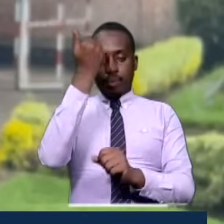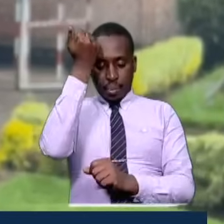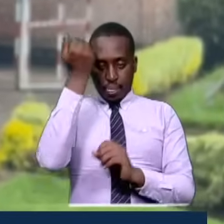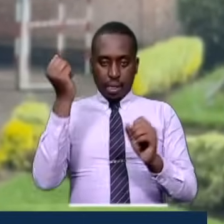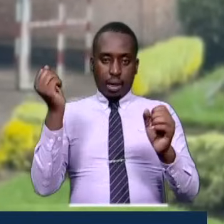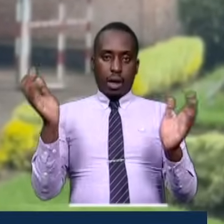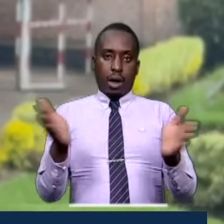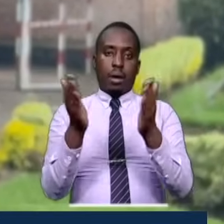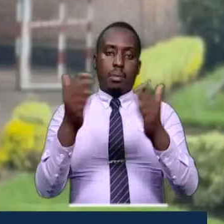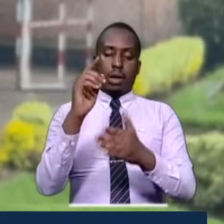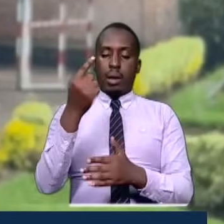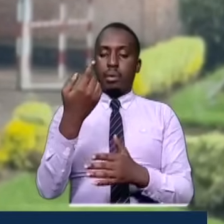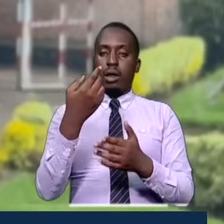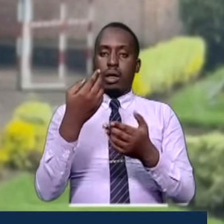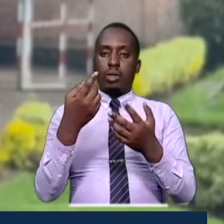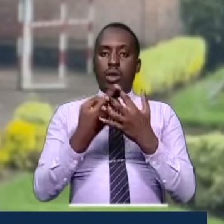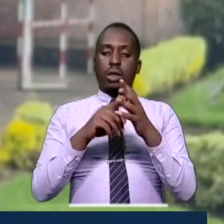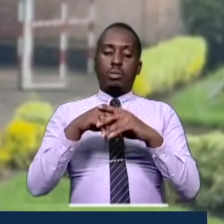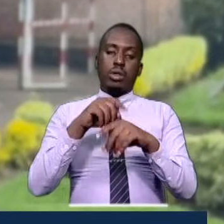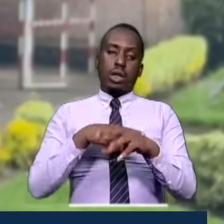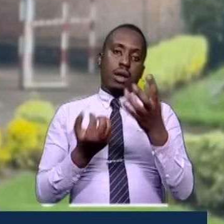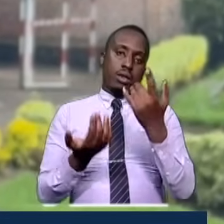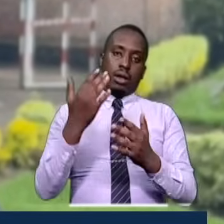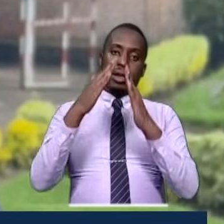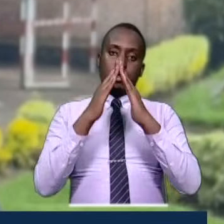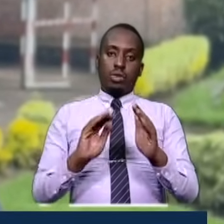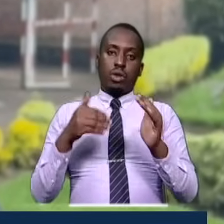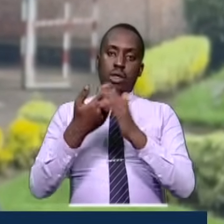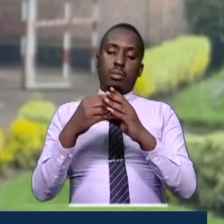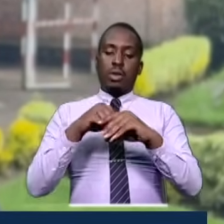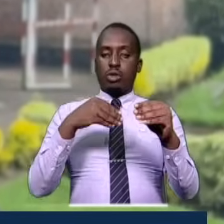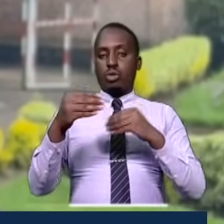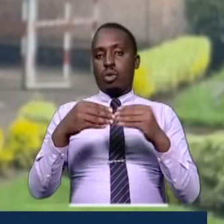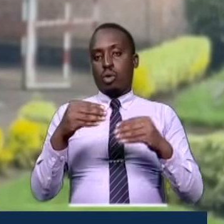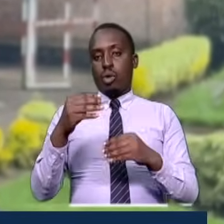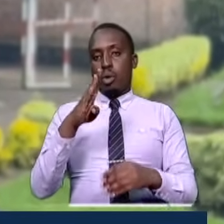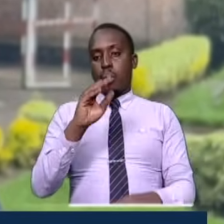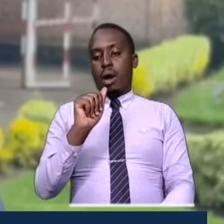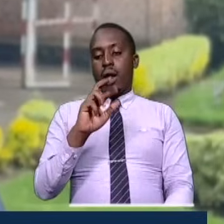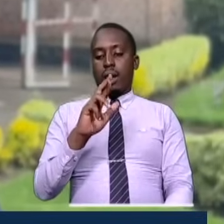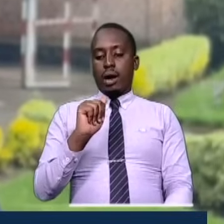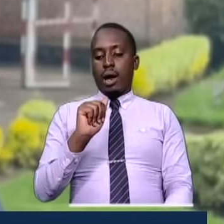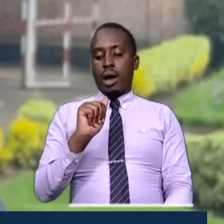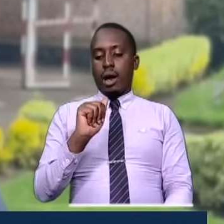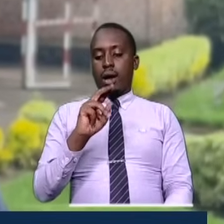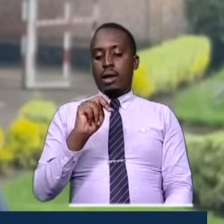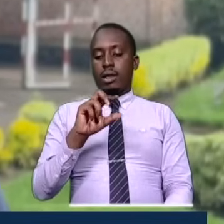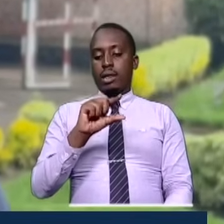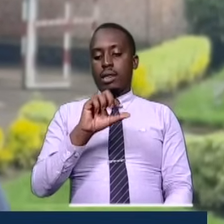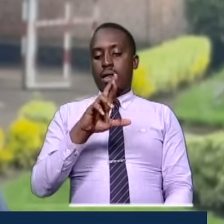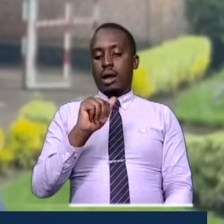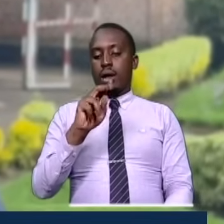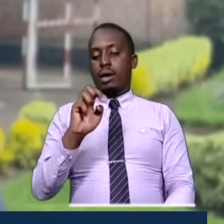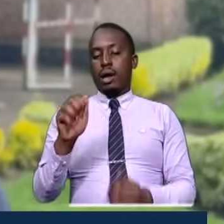mbere twayitangiye igihe hashaga iriya nzu ujya muri mu cyahoze ari soko rya kariyeri yitwa barangirana nibwo hangiritse ibintu byinshi